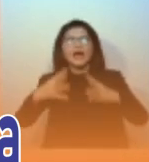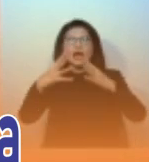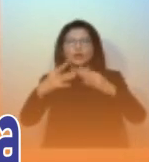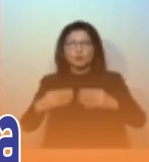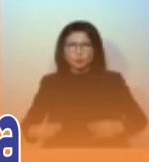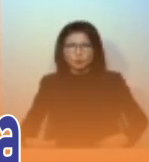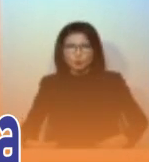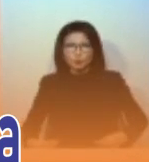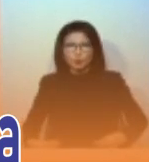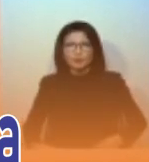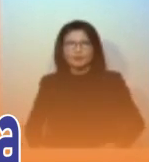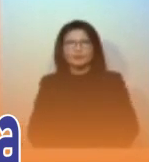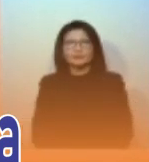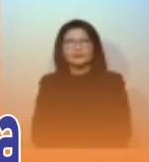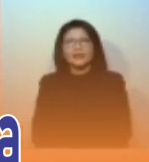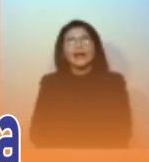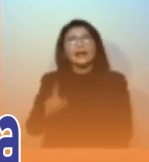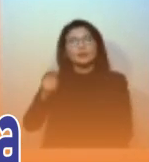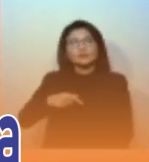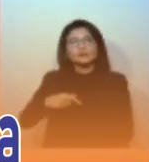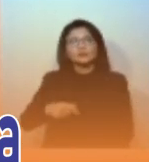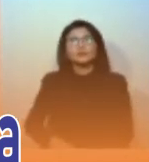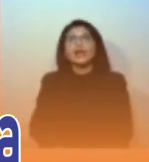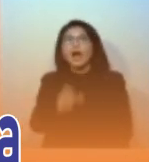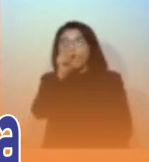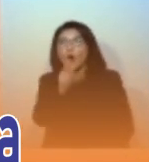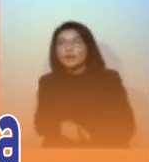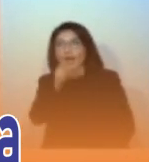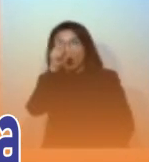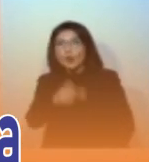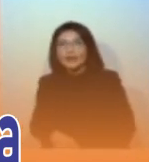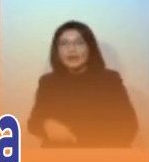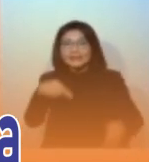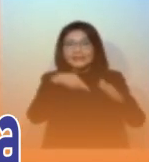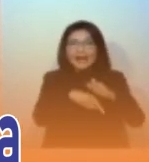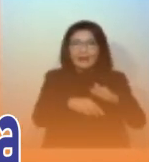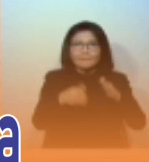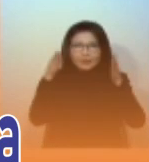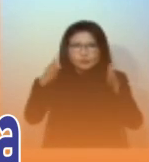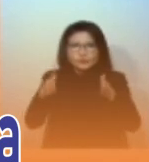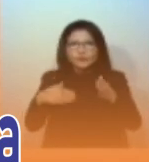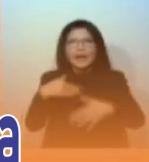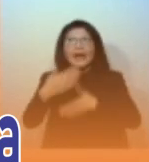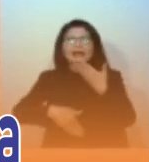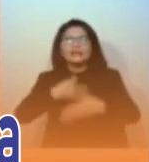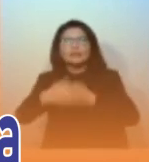Dan ketika fenomena ordal itu bukan hanya di masyarakat, tapi